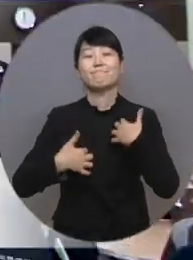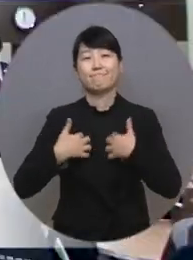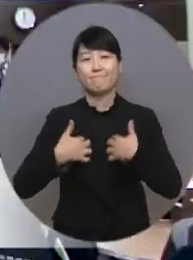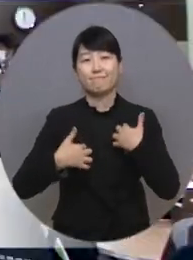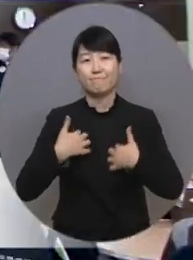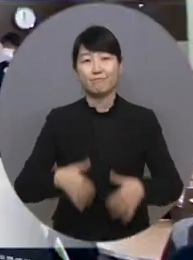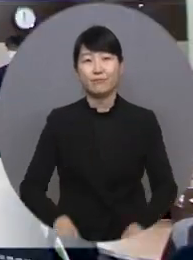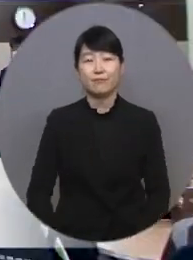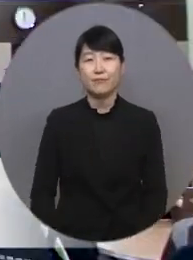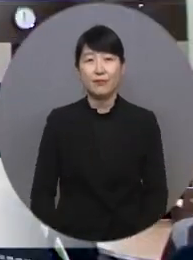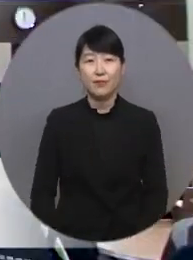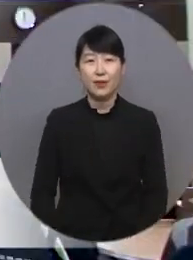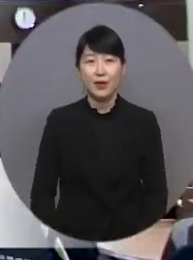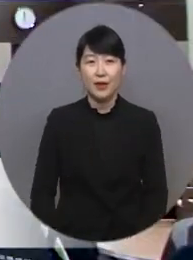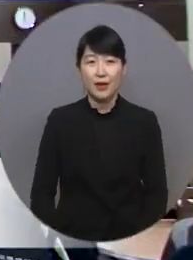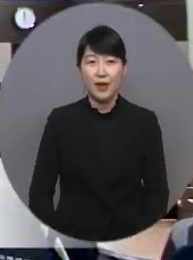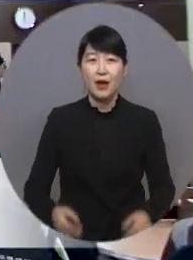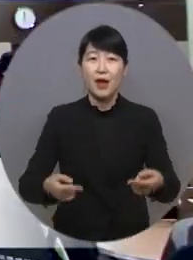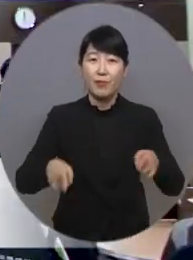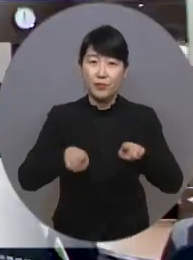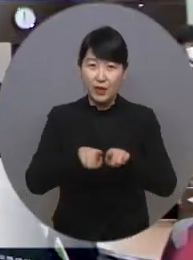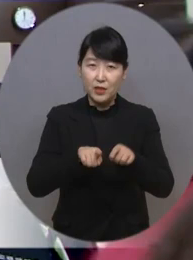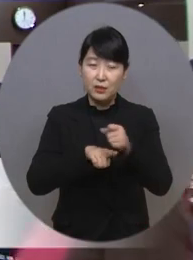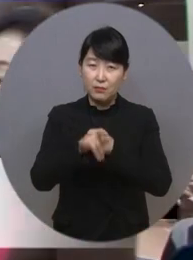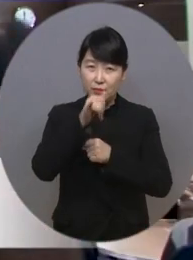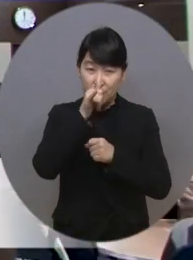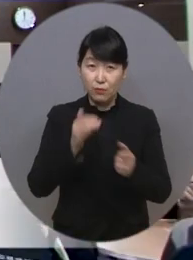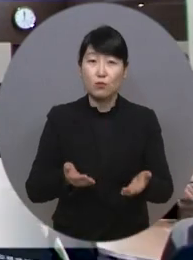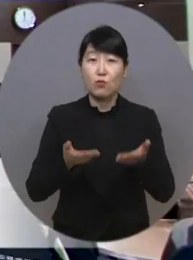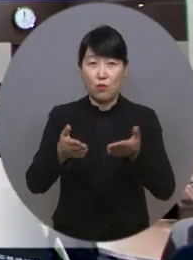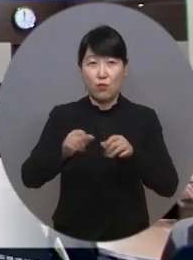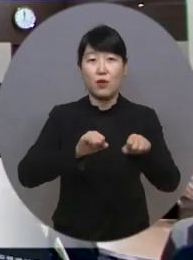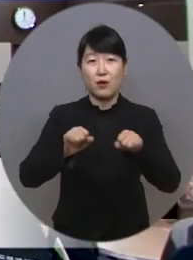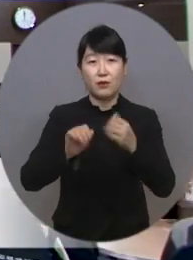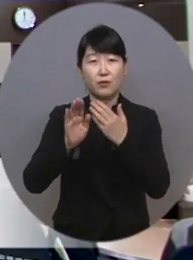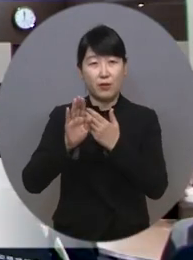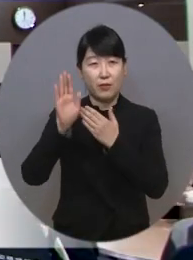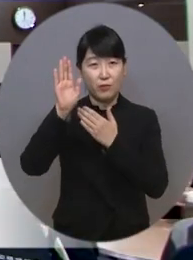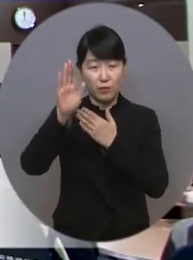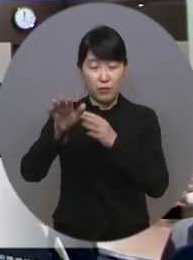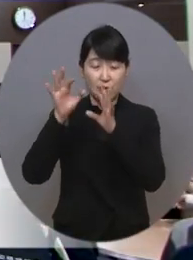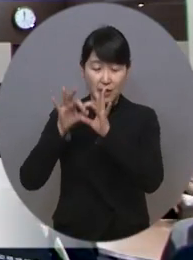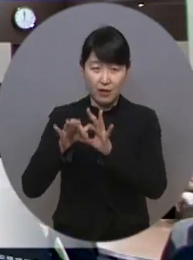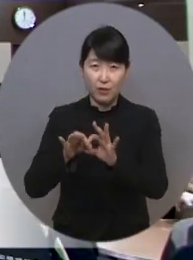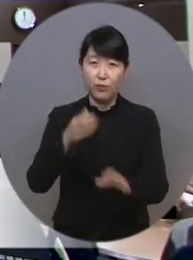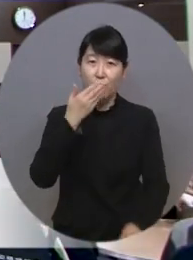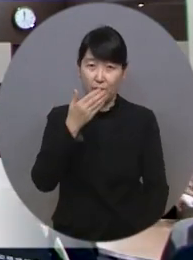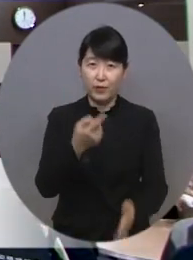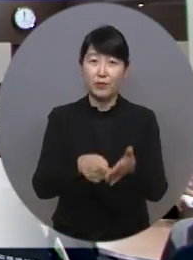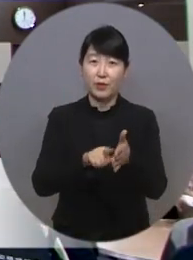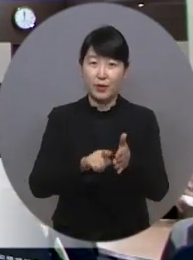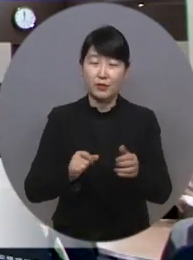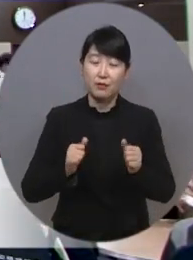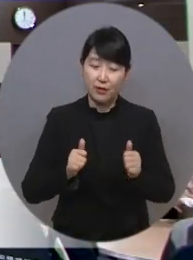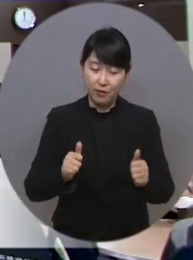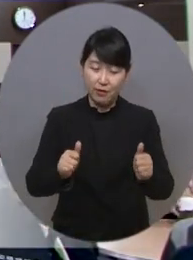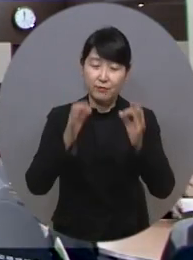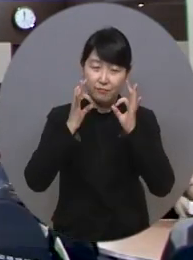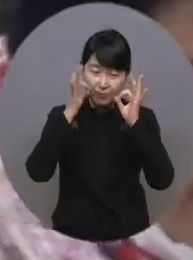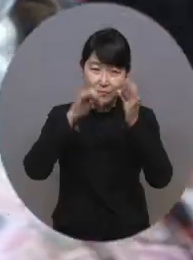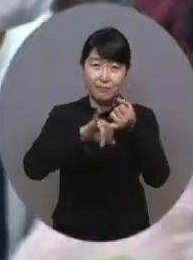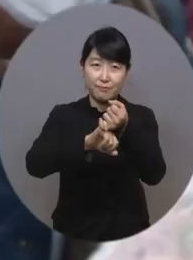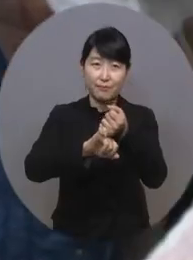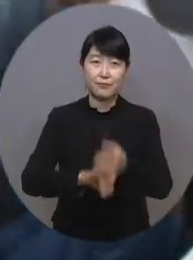생각합니다. 어려운 이웃들과 함께하는 이런 뜻깊은 봉사가 앞으로도 계속적으로 될 수 있도록 열심히 하도록